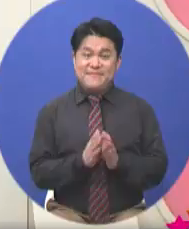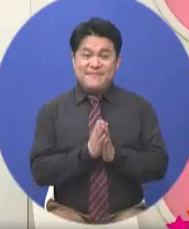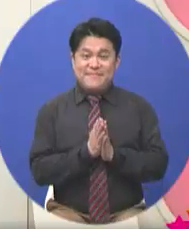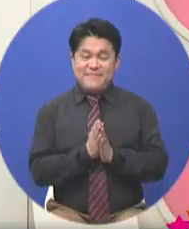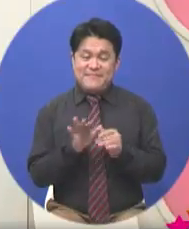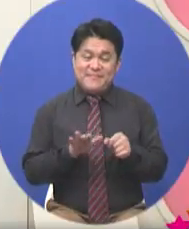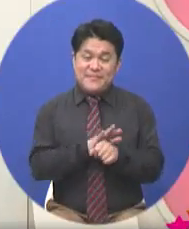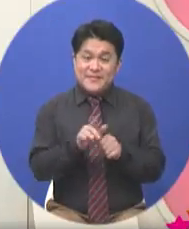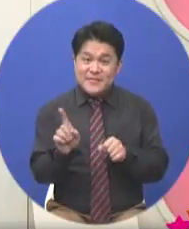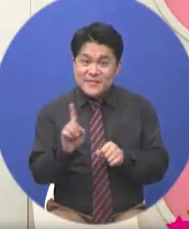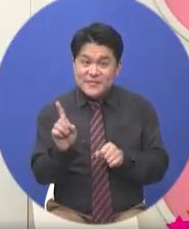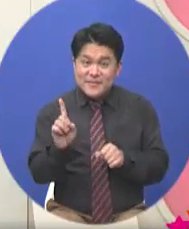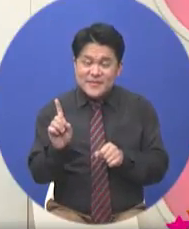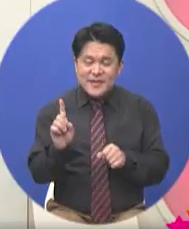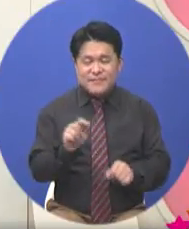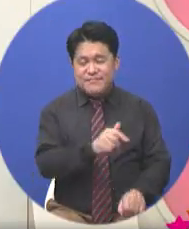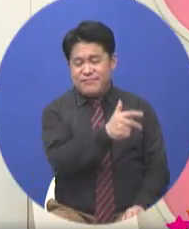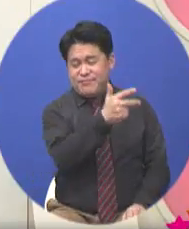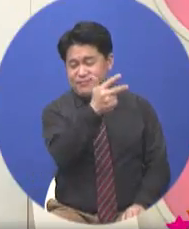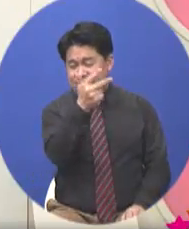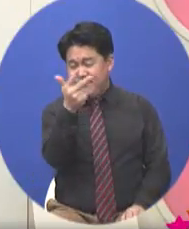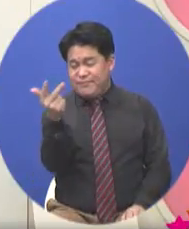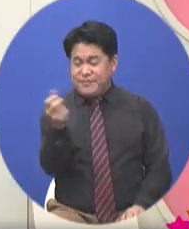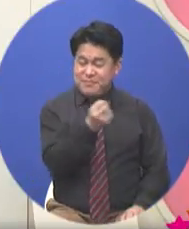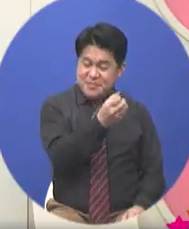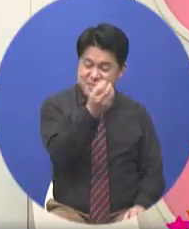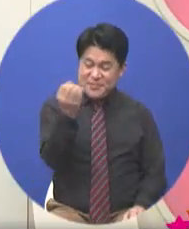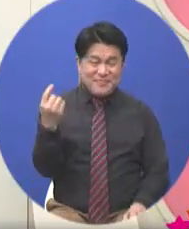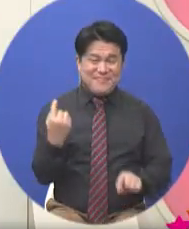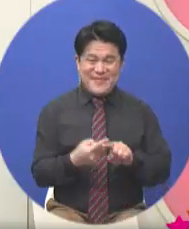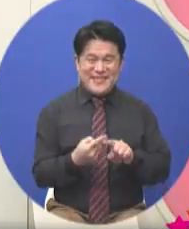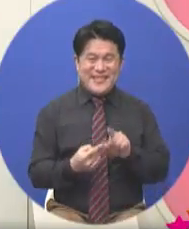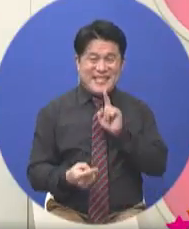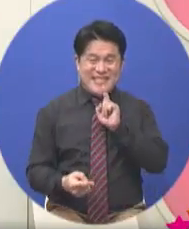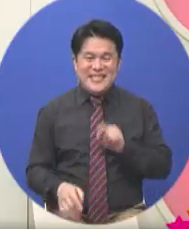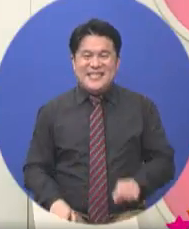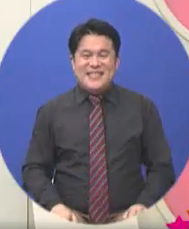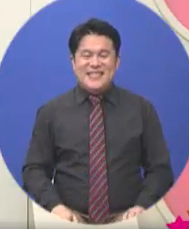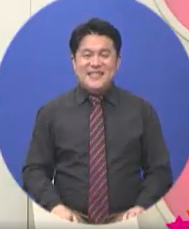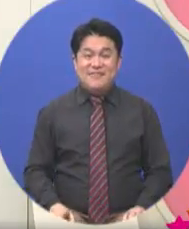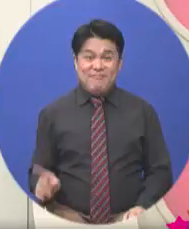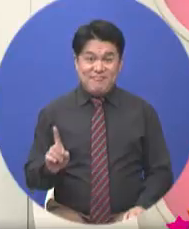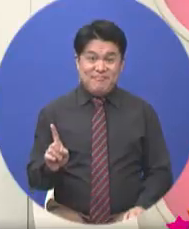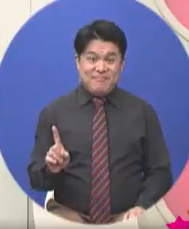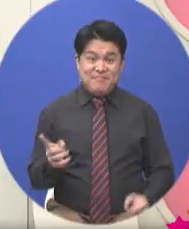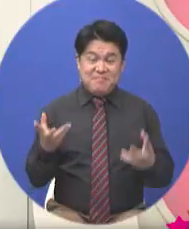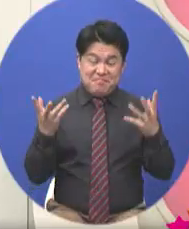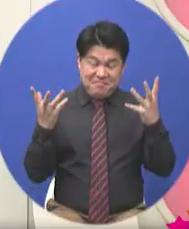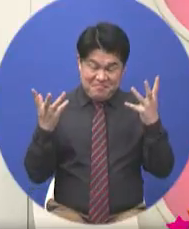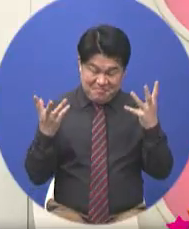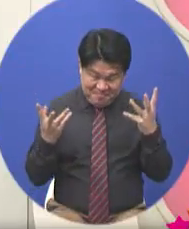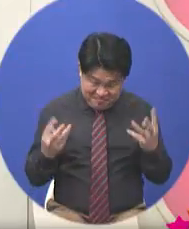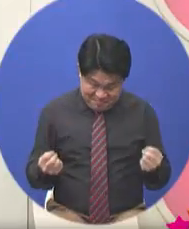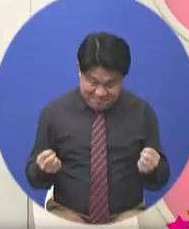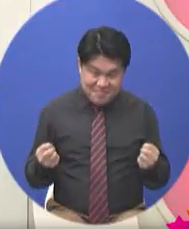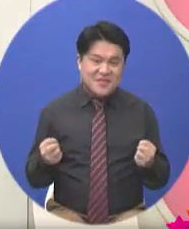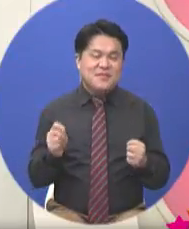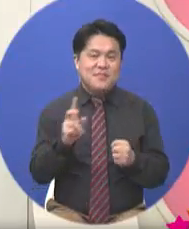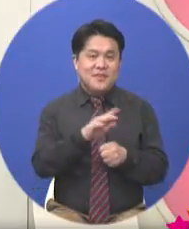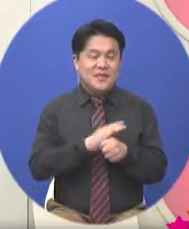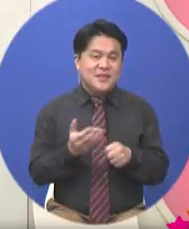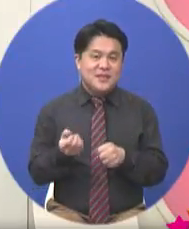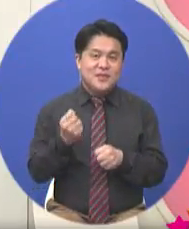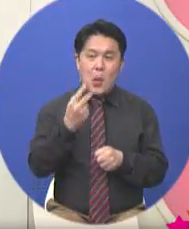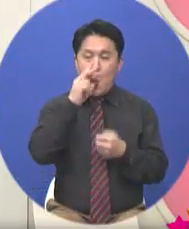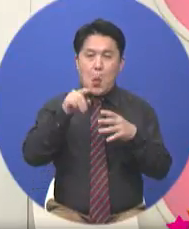네. 네. 사랑은 빨주노초 파남보 무지개. 우리 무지개 사랑을 아주 많은 사랑으로 홍콩까지